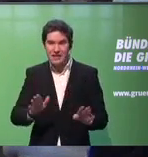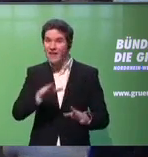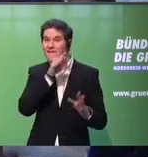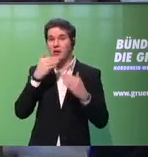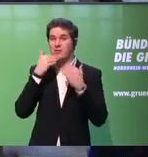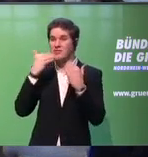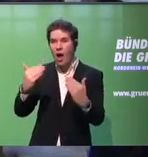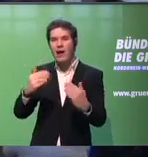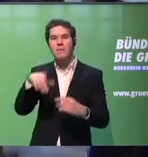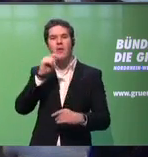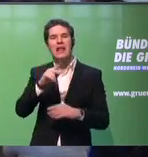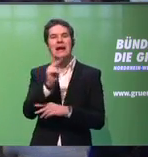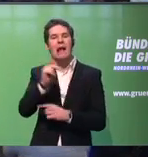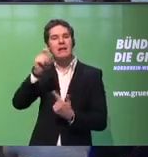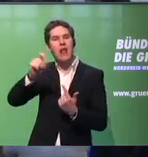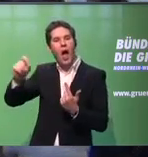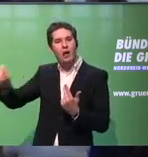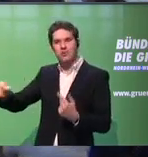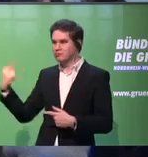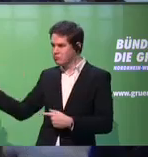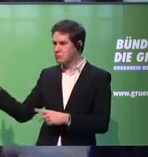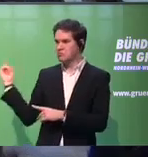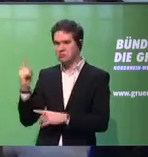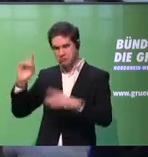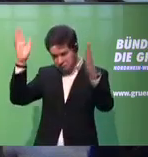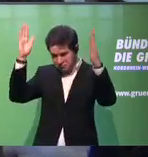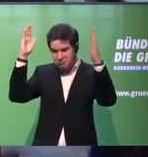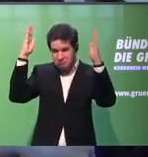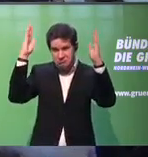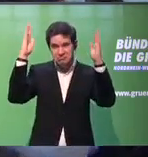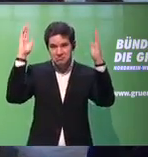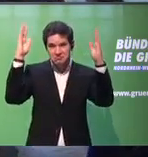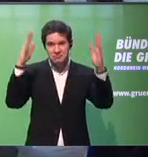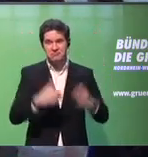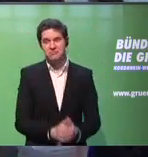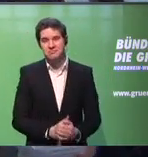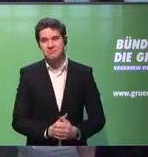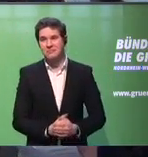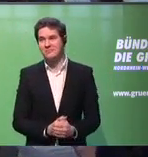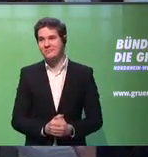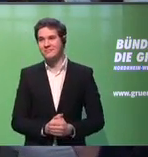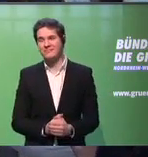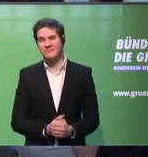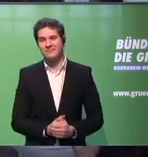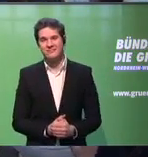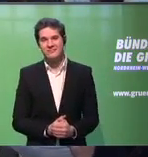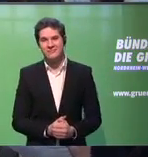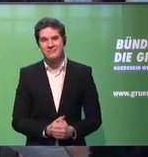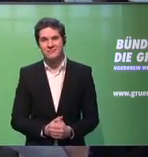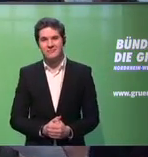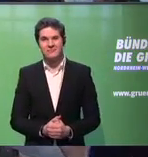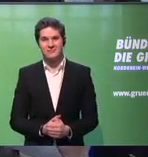unsere Kandidatinnen, dass sie so kompetent wirklich